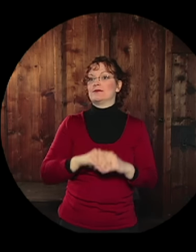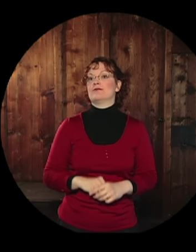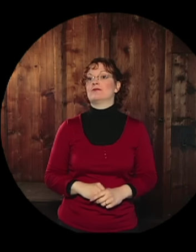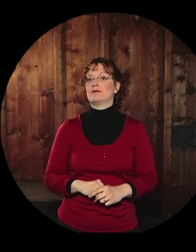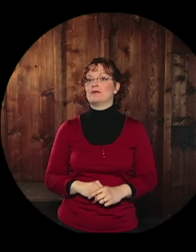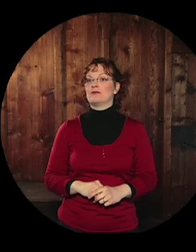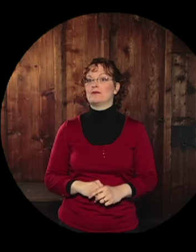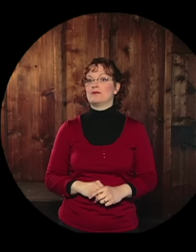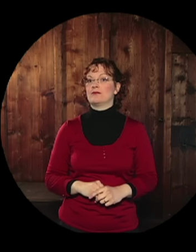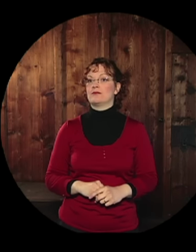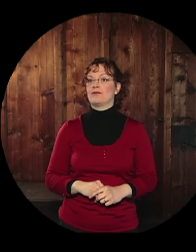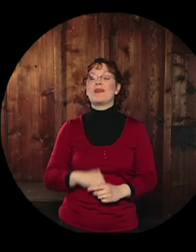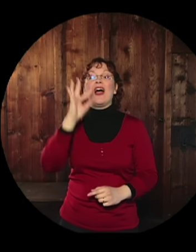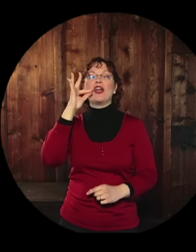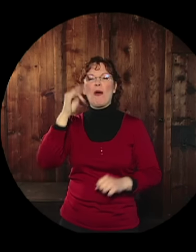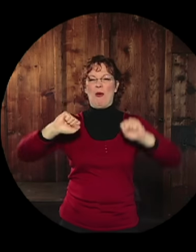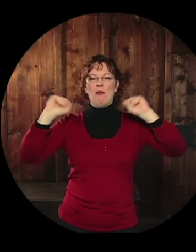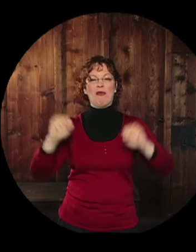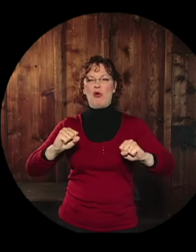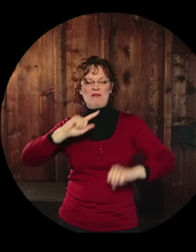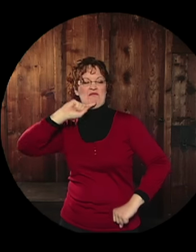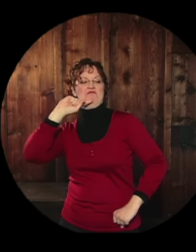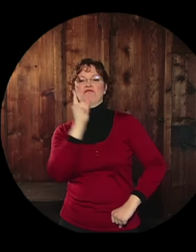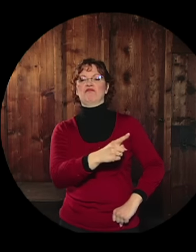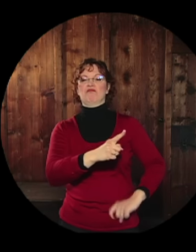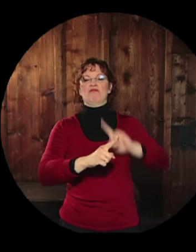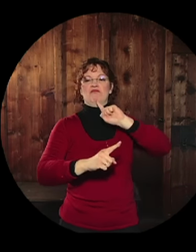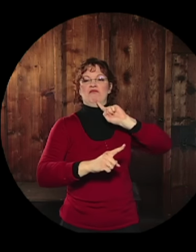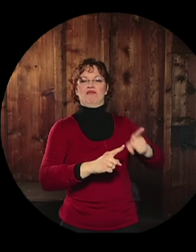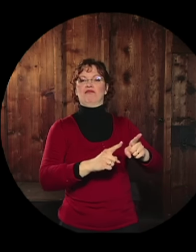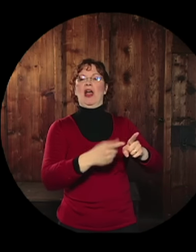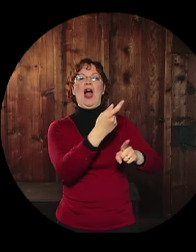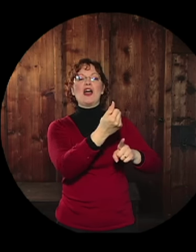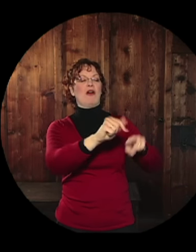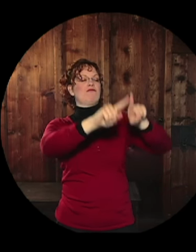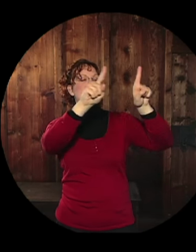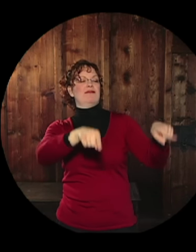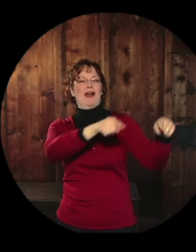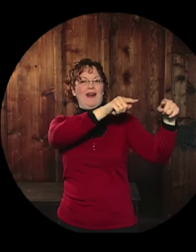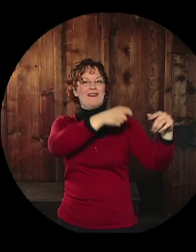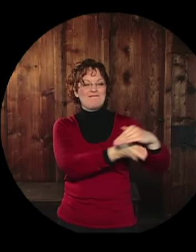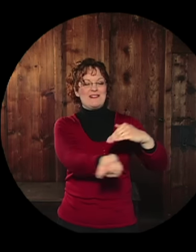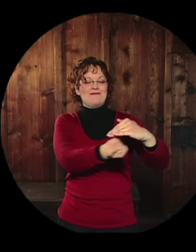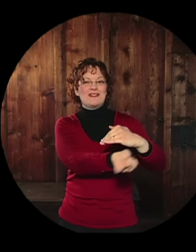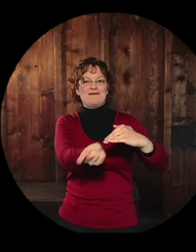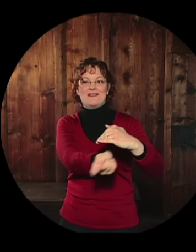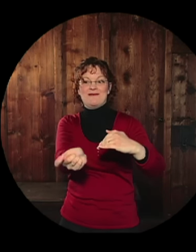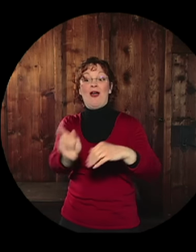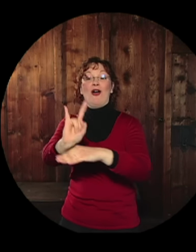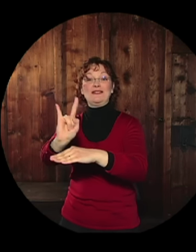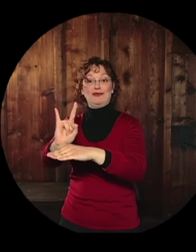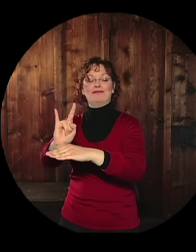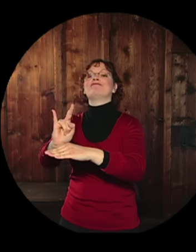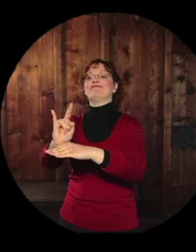à la fois sur les deniers de l'Empire et sur ceux de l'Alsace-Lorraine. L'influence de l'empereur a probablement facilité